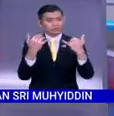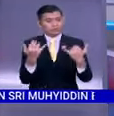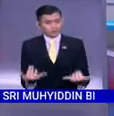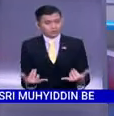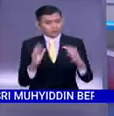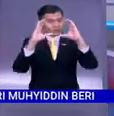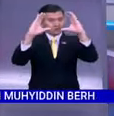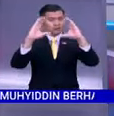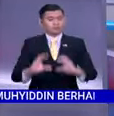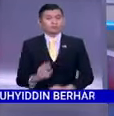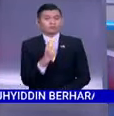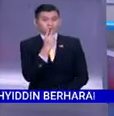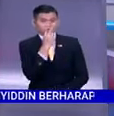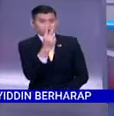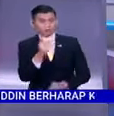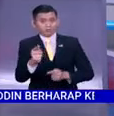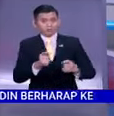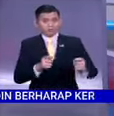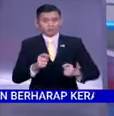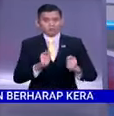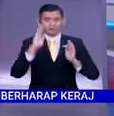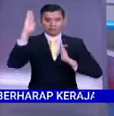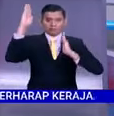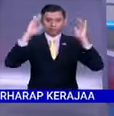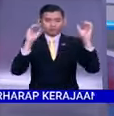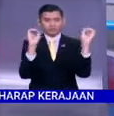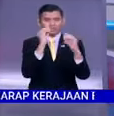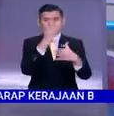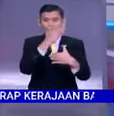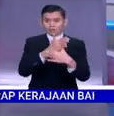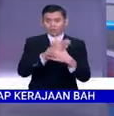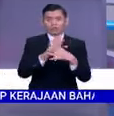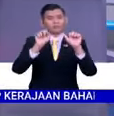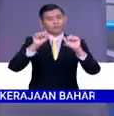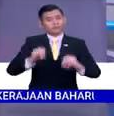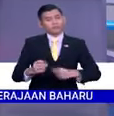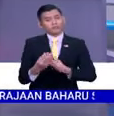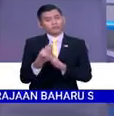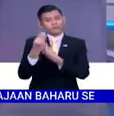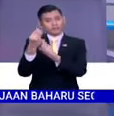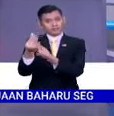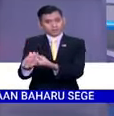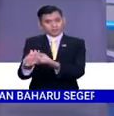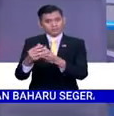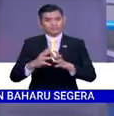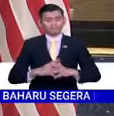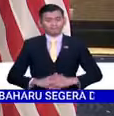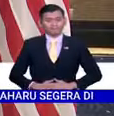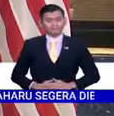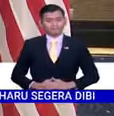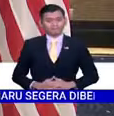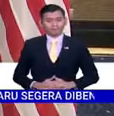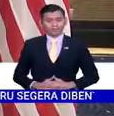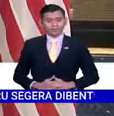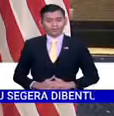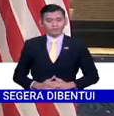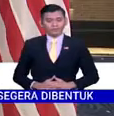bagi memastikan pentadbiran negara tidak terganggu dan dapat berjalan seperti biasa.